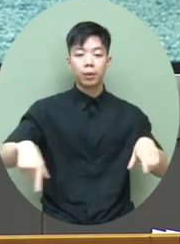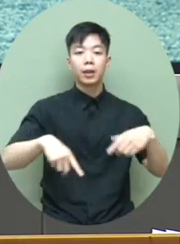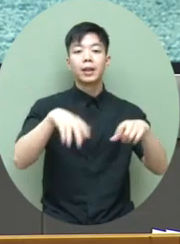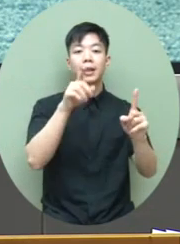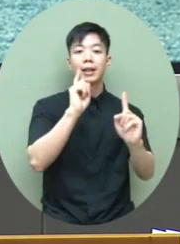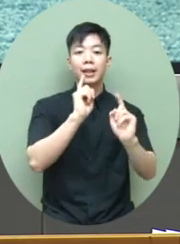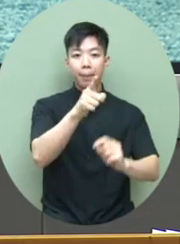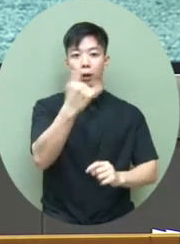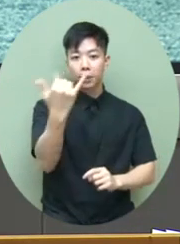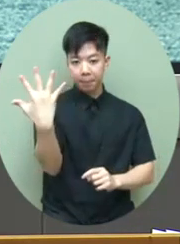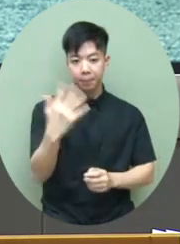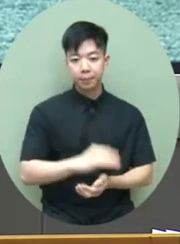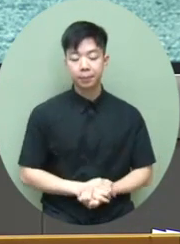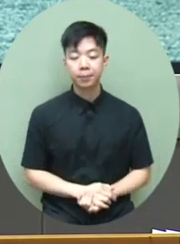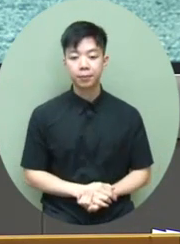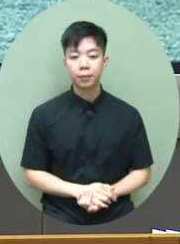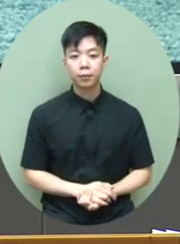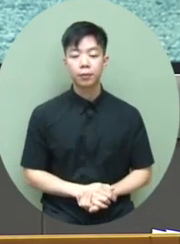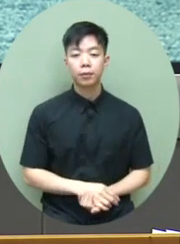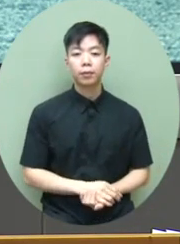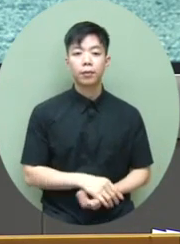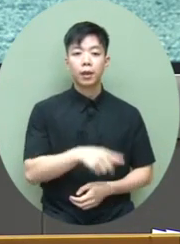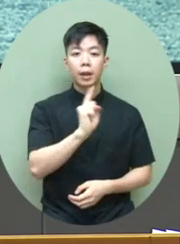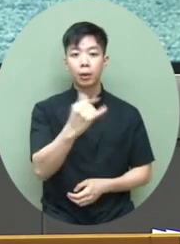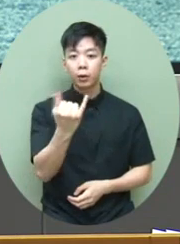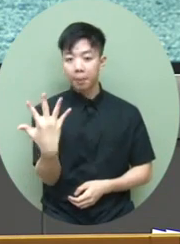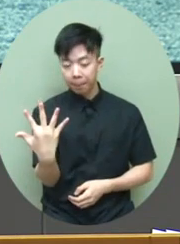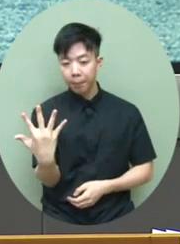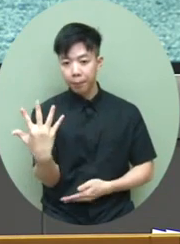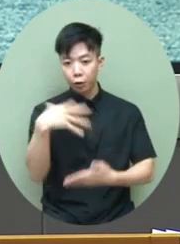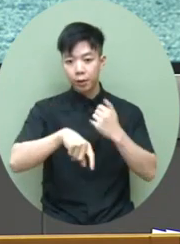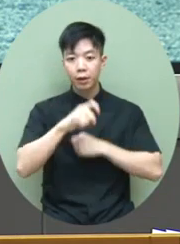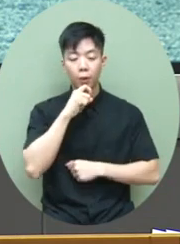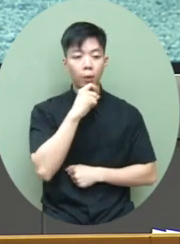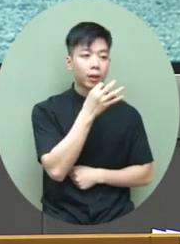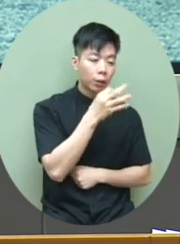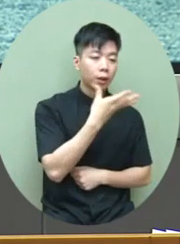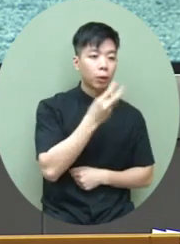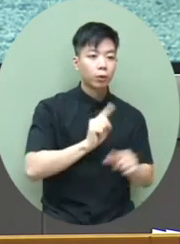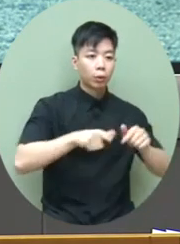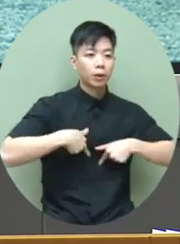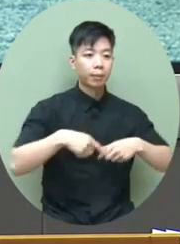校嘅，咁呢165間學校就包括了26個。幼稚園、幼兒中心啦，